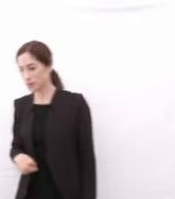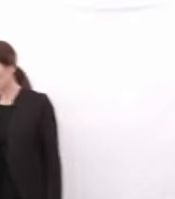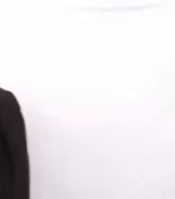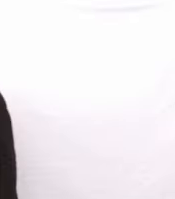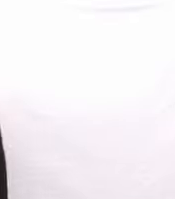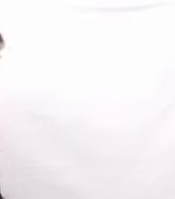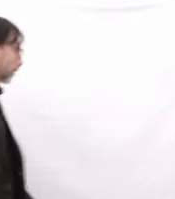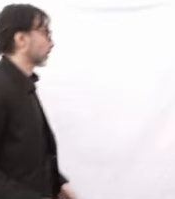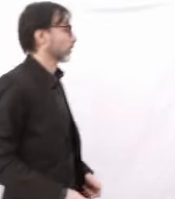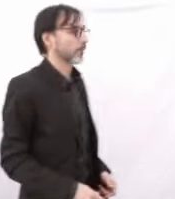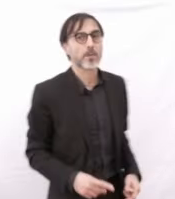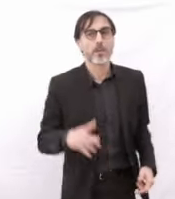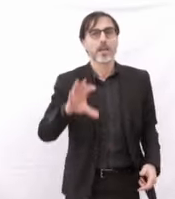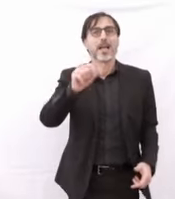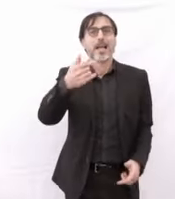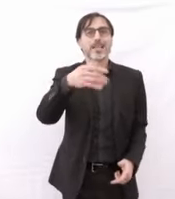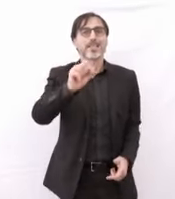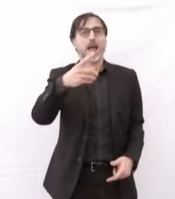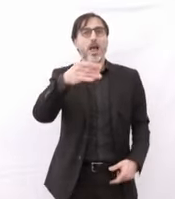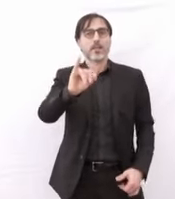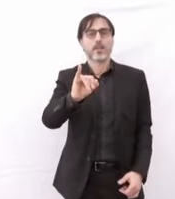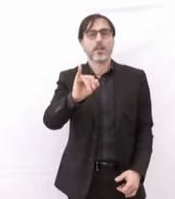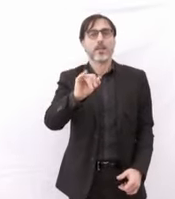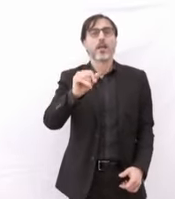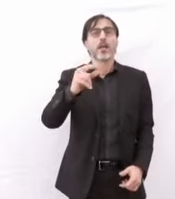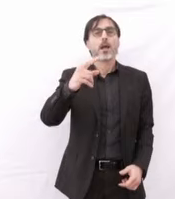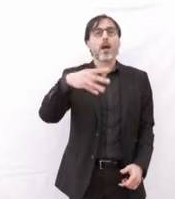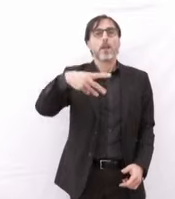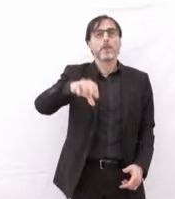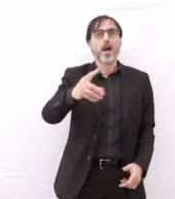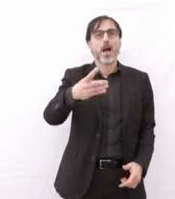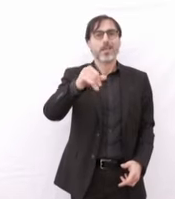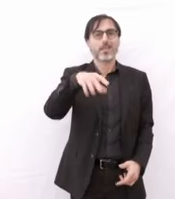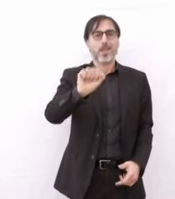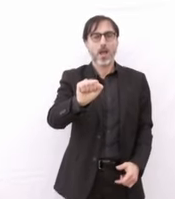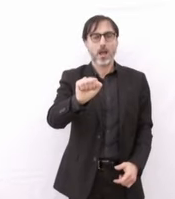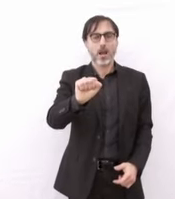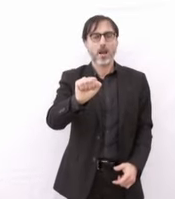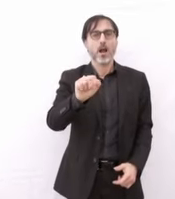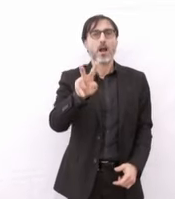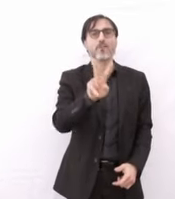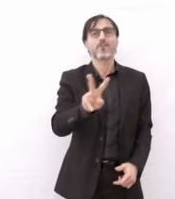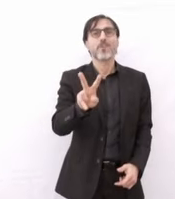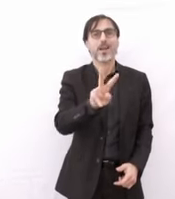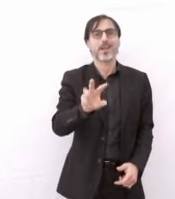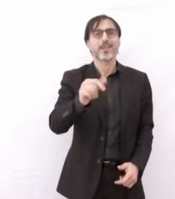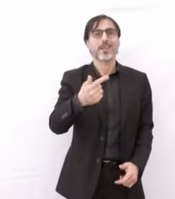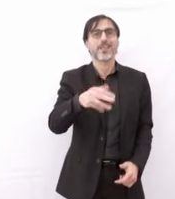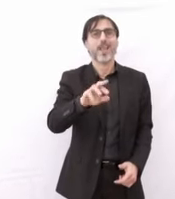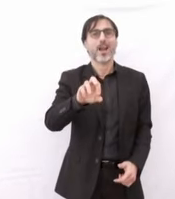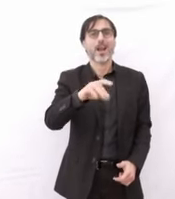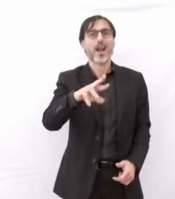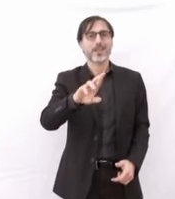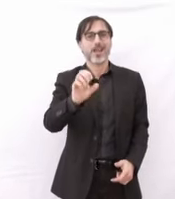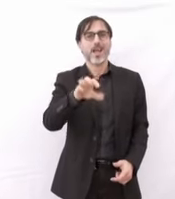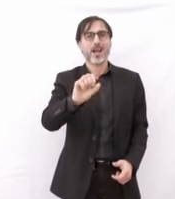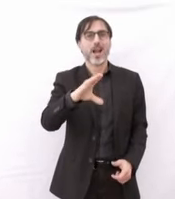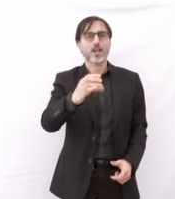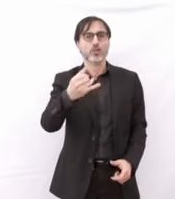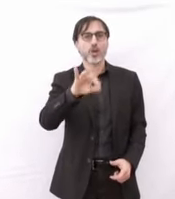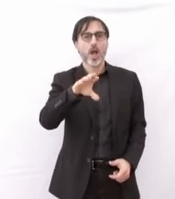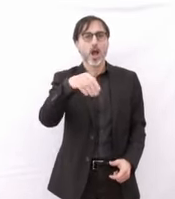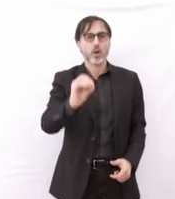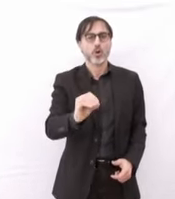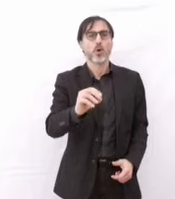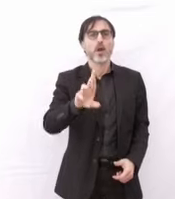Paolo Castaldi, Gianfranco Madia, Valentina Terracciano,